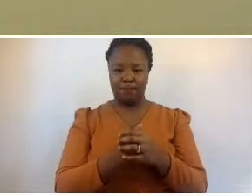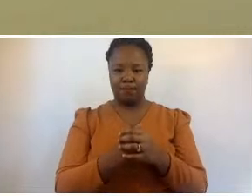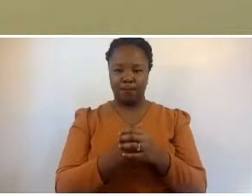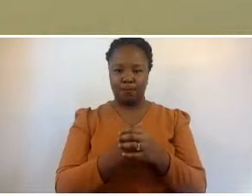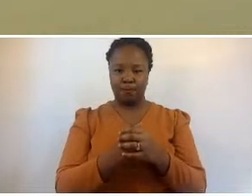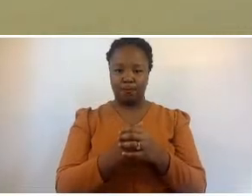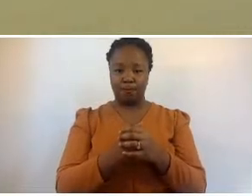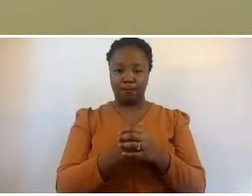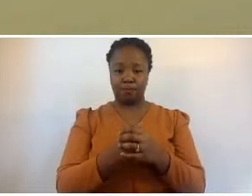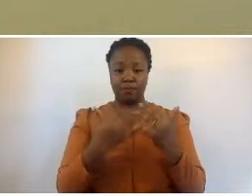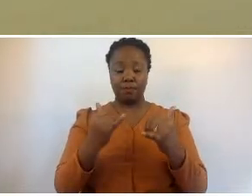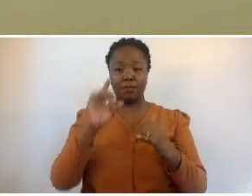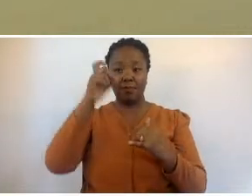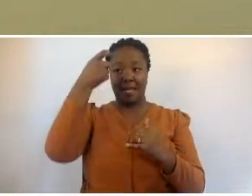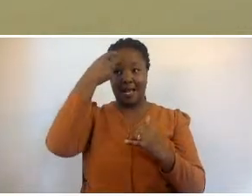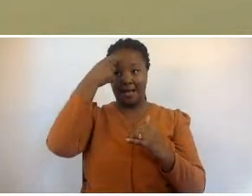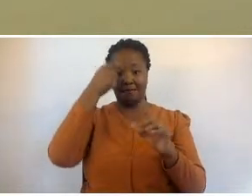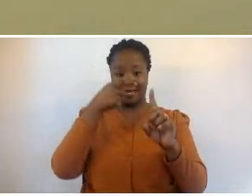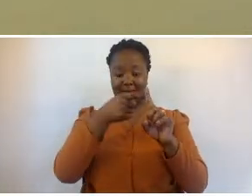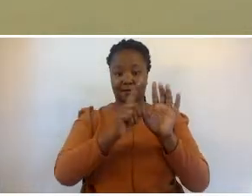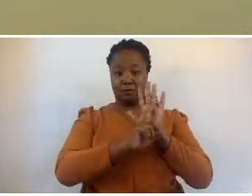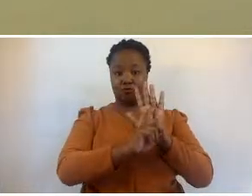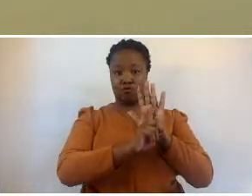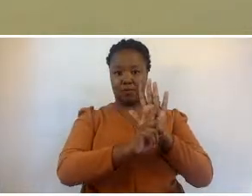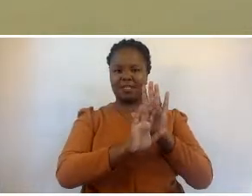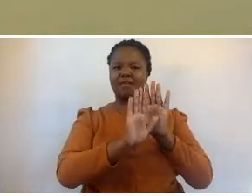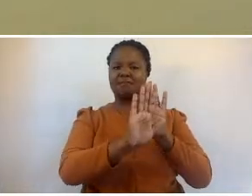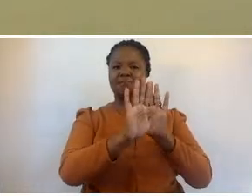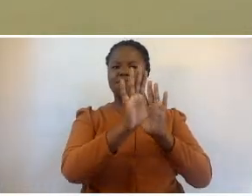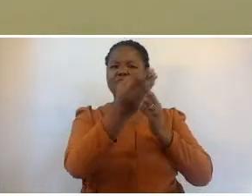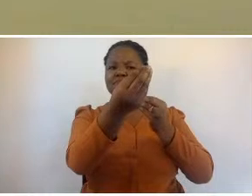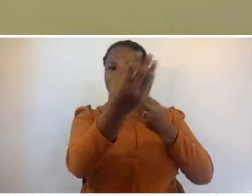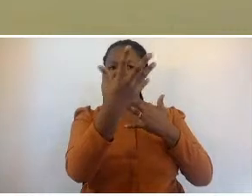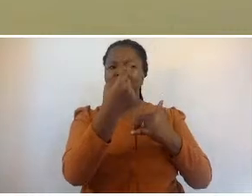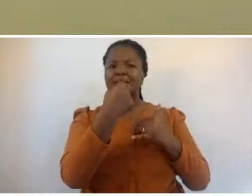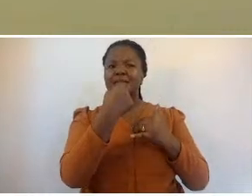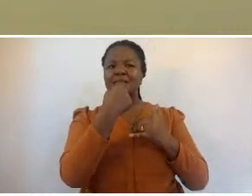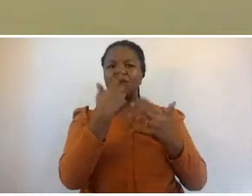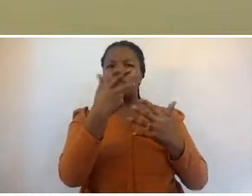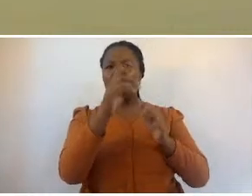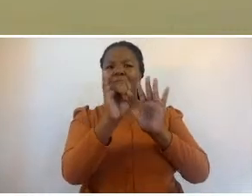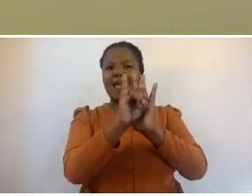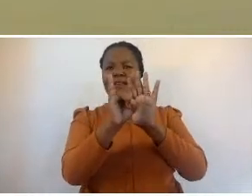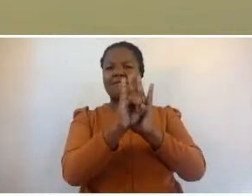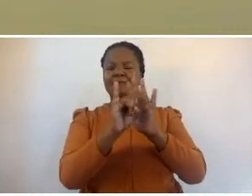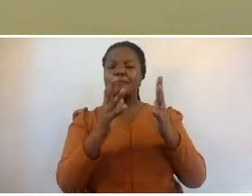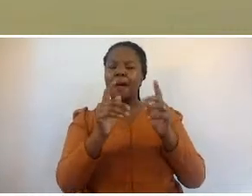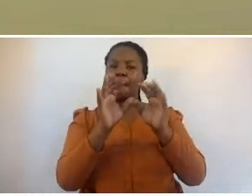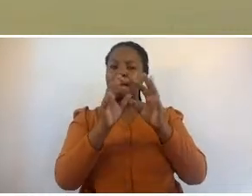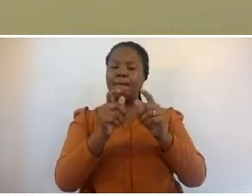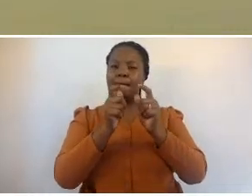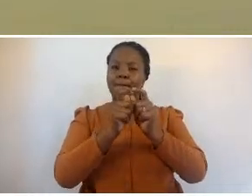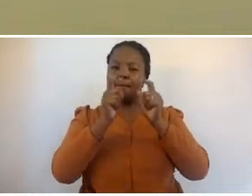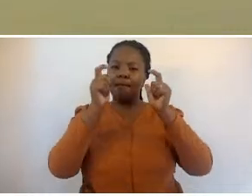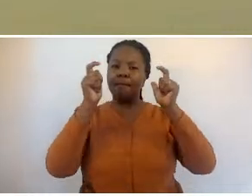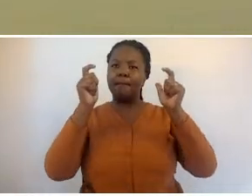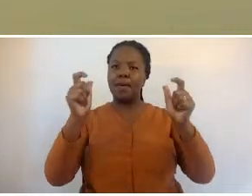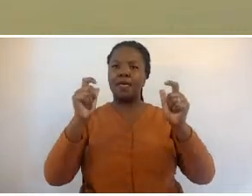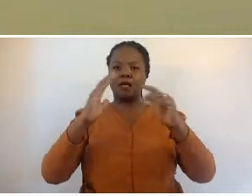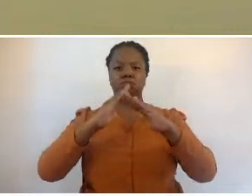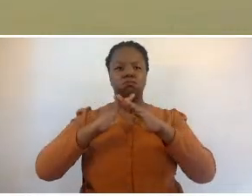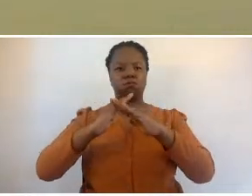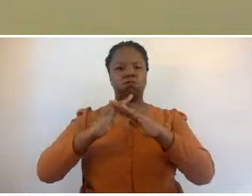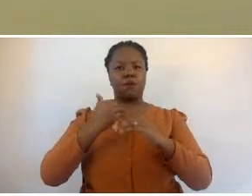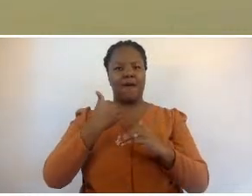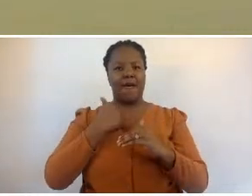Monsieur Kalumba, en tant que représentant d'un gouvernement, selon vous, quels sont les principaux obstacles qui s'opposent à la formation et au